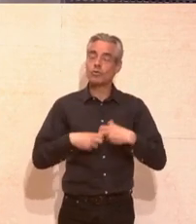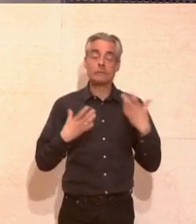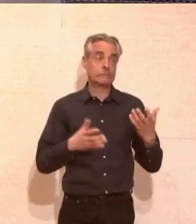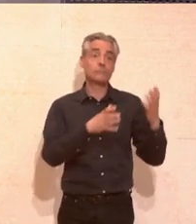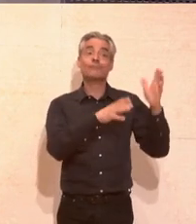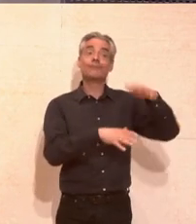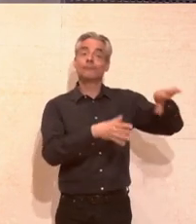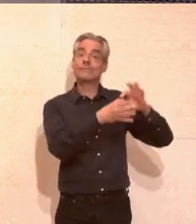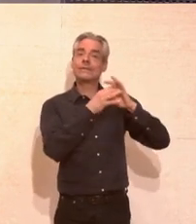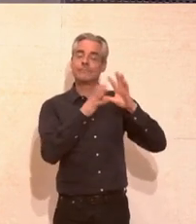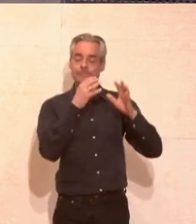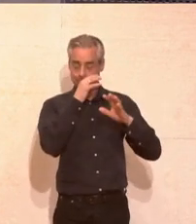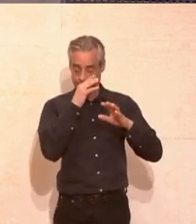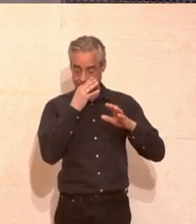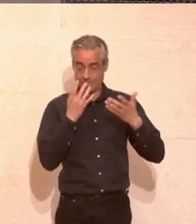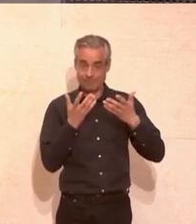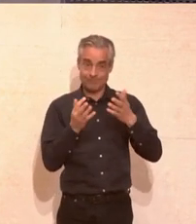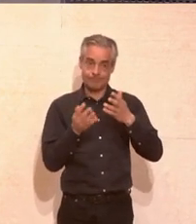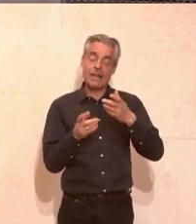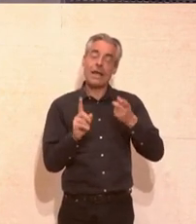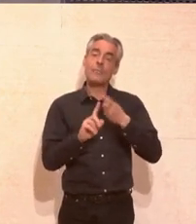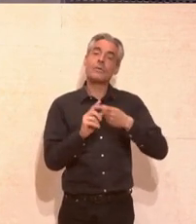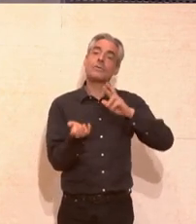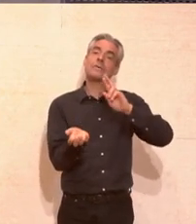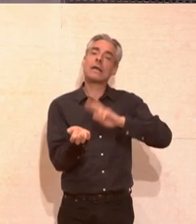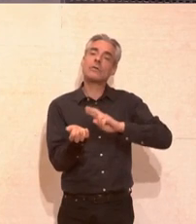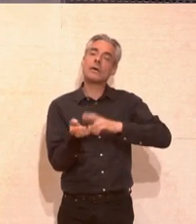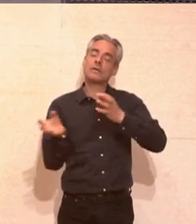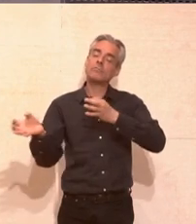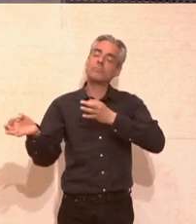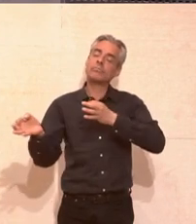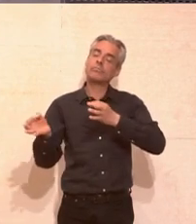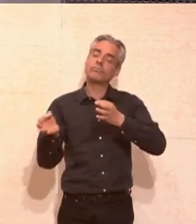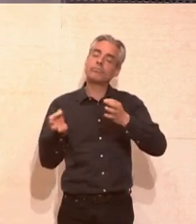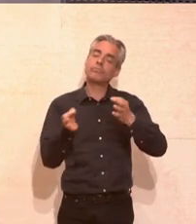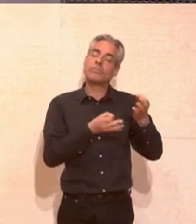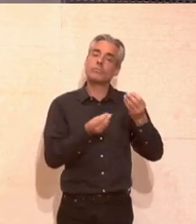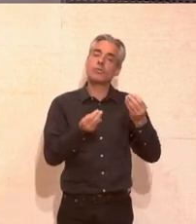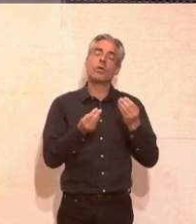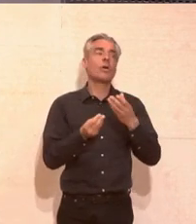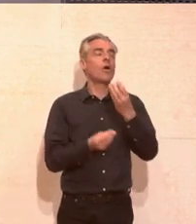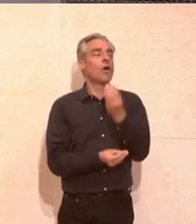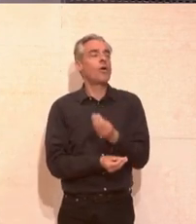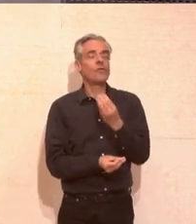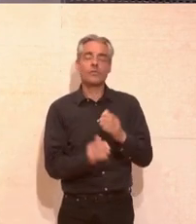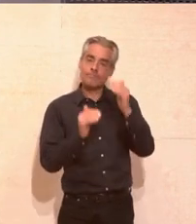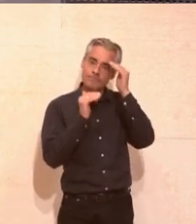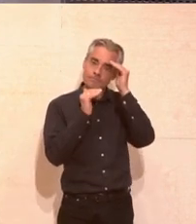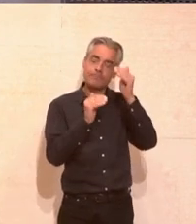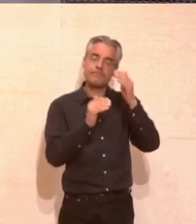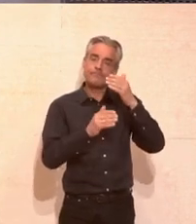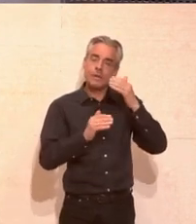dit, en fait, c'est surtout la régularité qui va faire que l'enfant va maintenir un